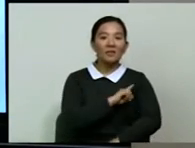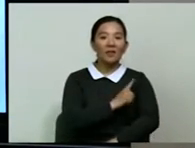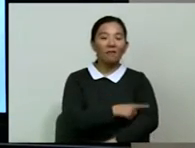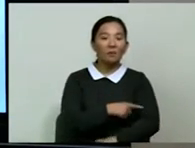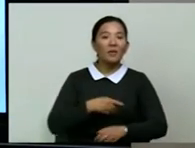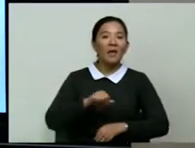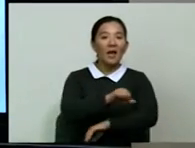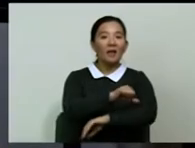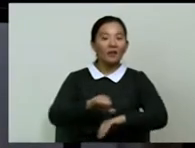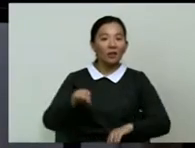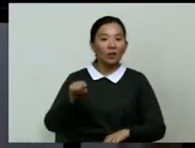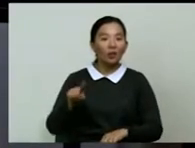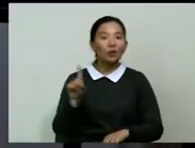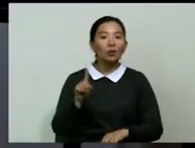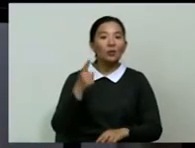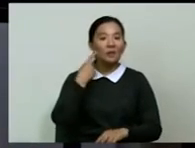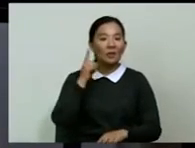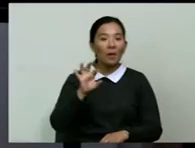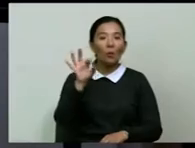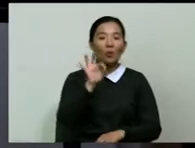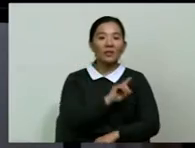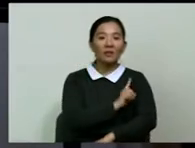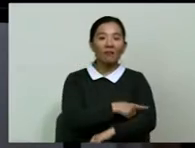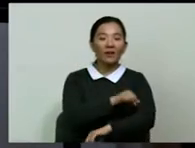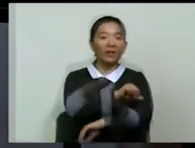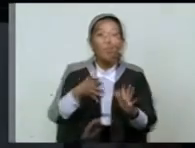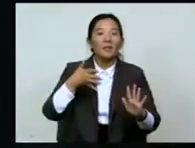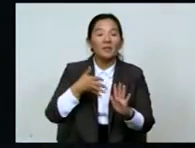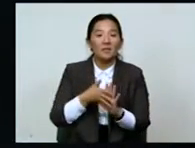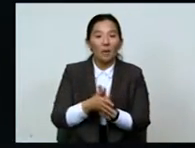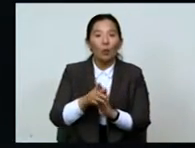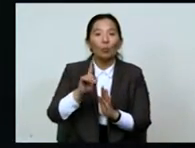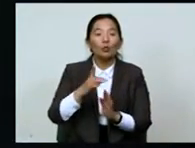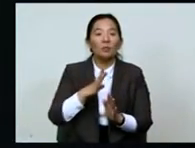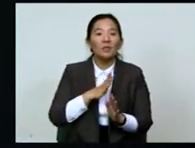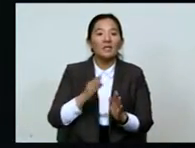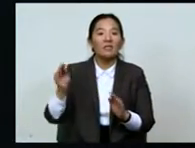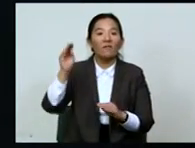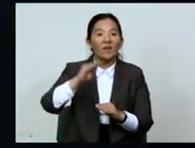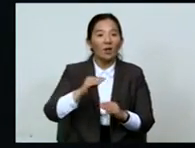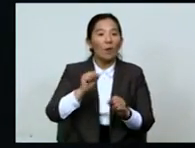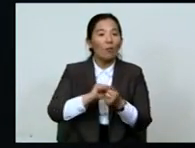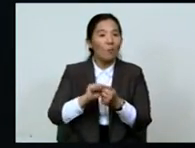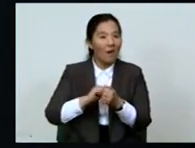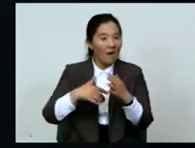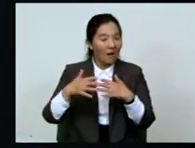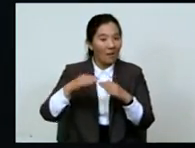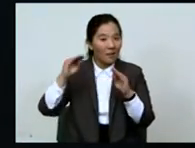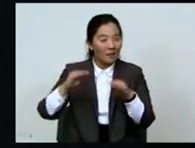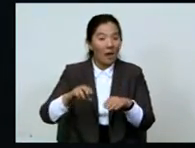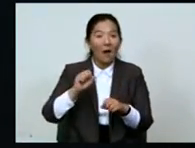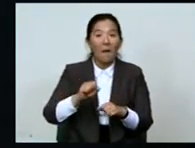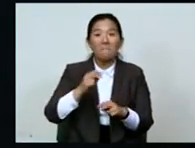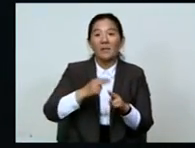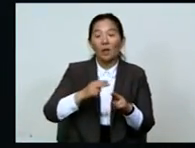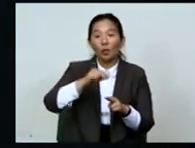линиями. Значит, что мы знаем о силовых линиях? Силовые линии замкнуты. Форма силовых линий различна. Она зависит